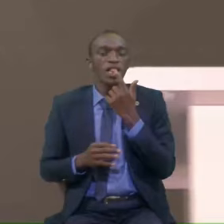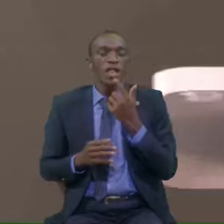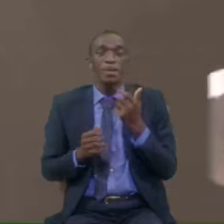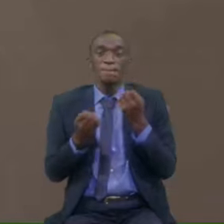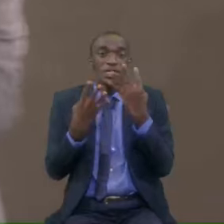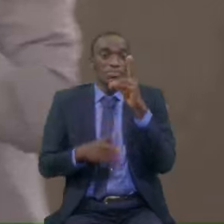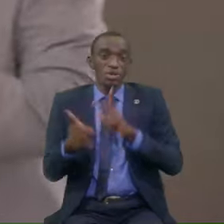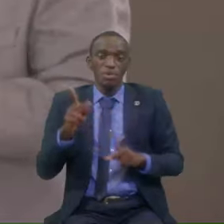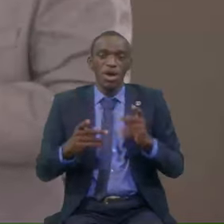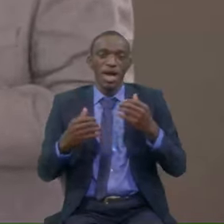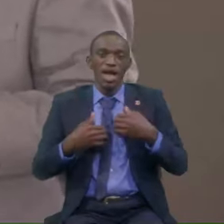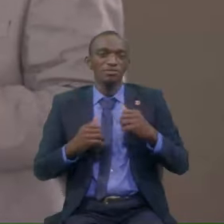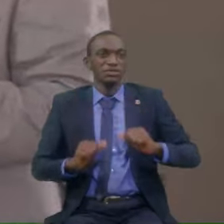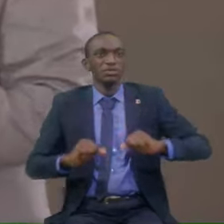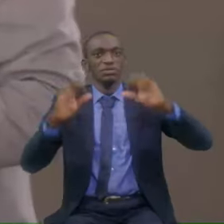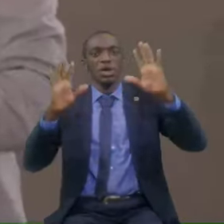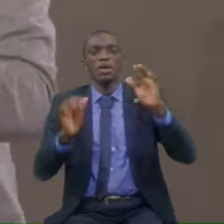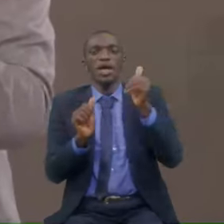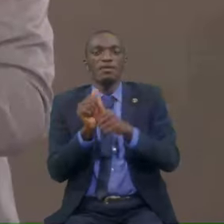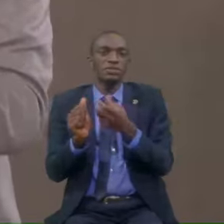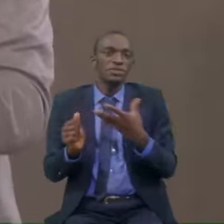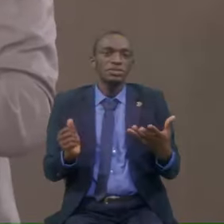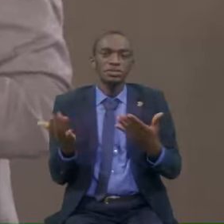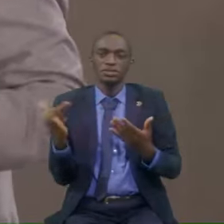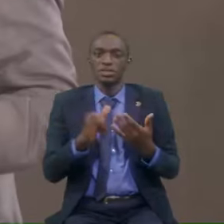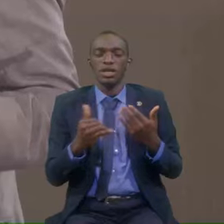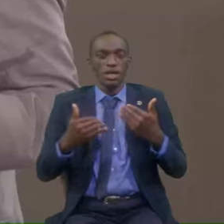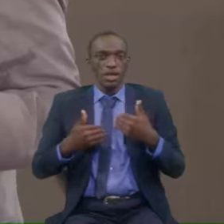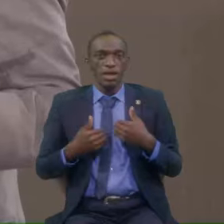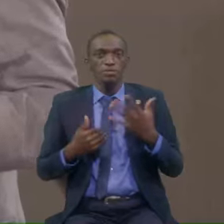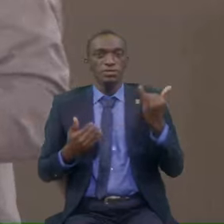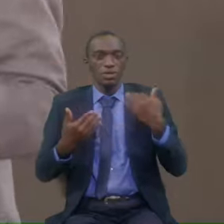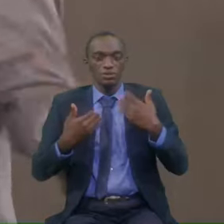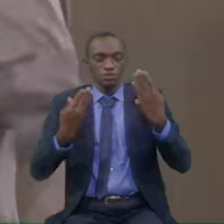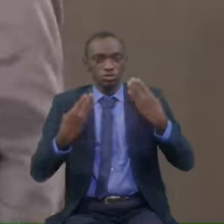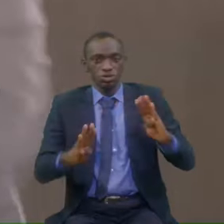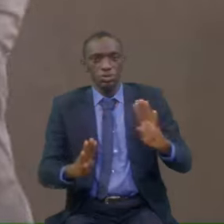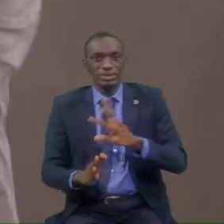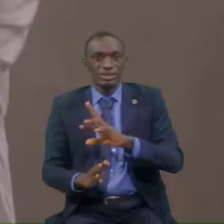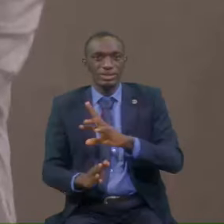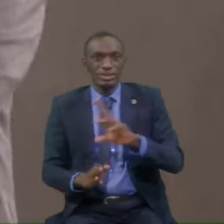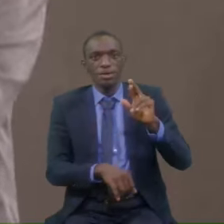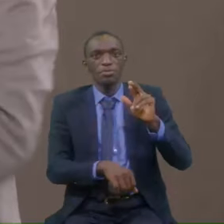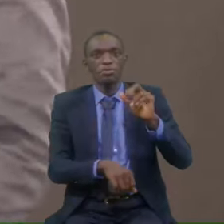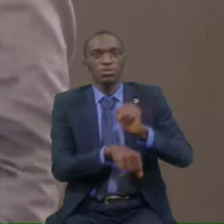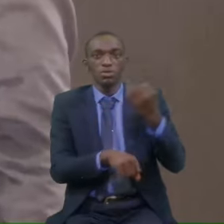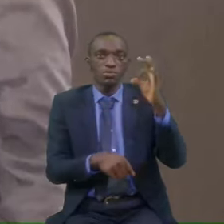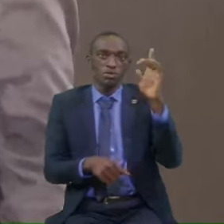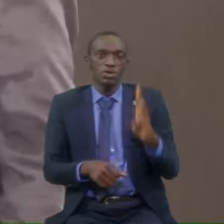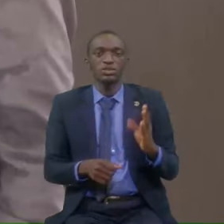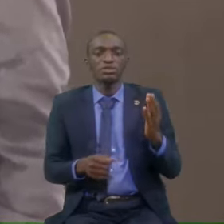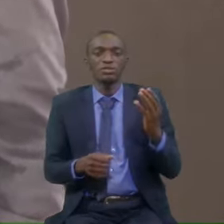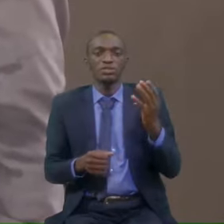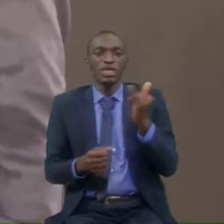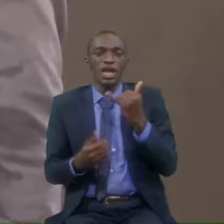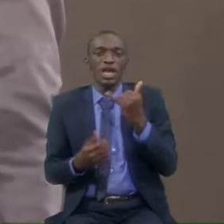Plusieurs ont laissé tout ce qu'ils ont et ils ont vendu leur ministère, ils ont vendu leur productivité, ils ont vendu